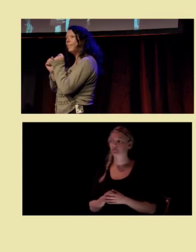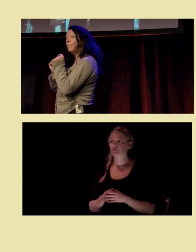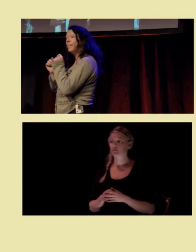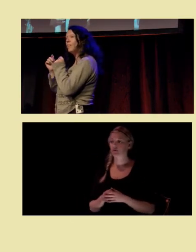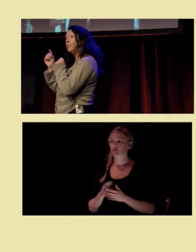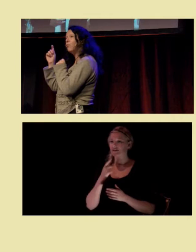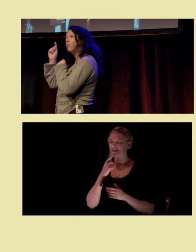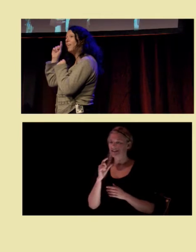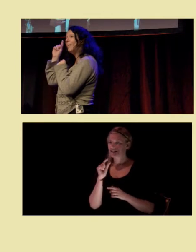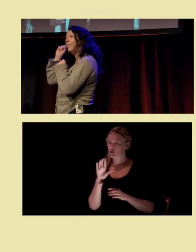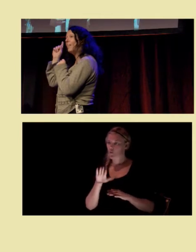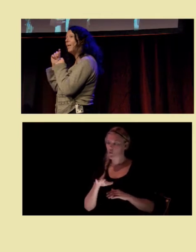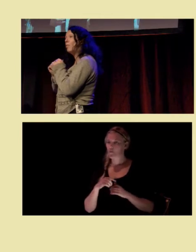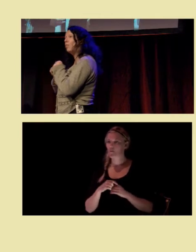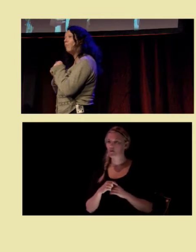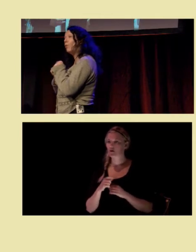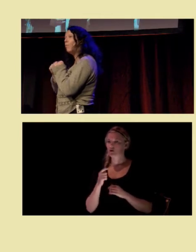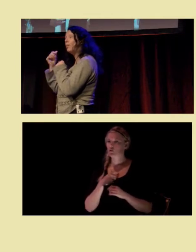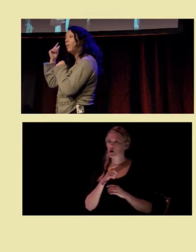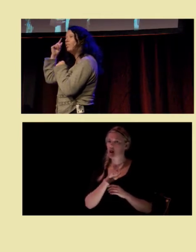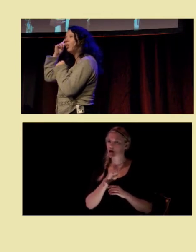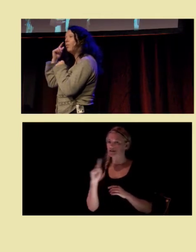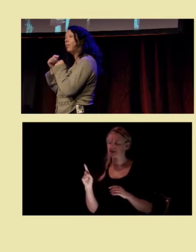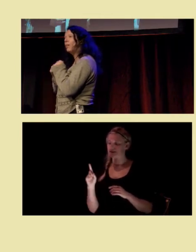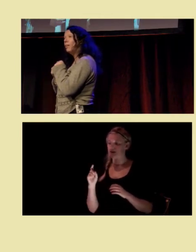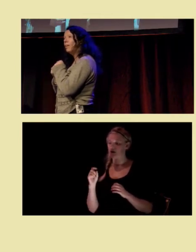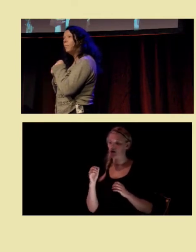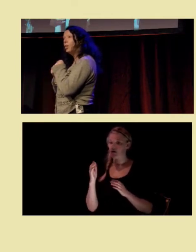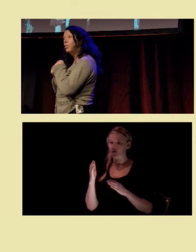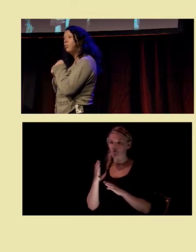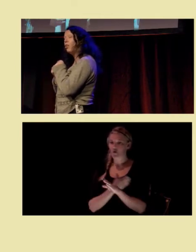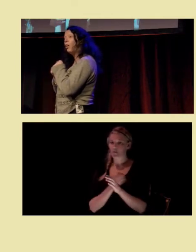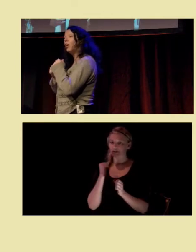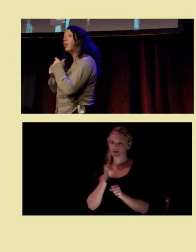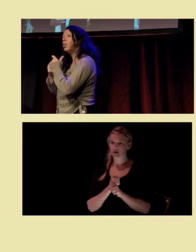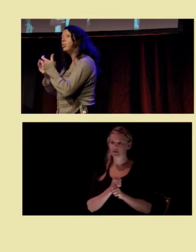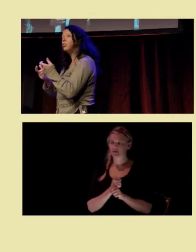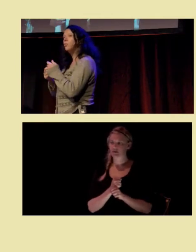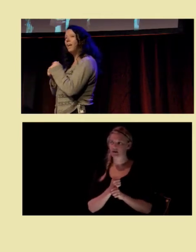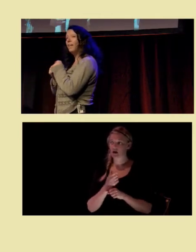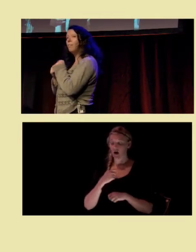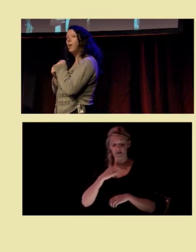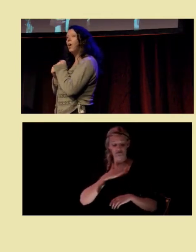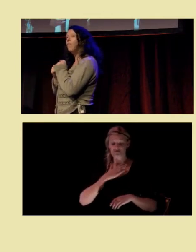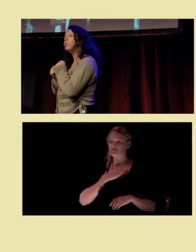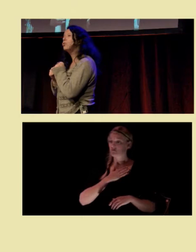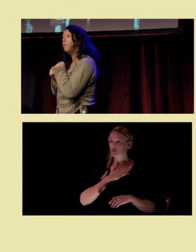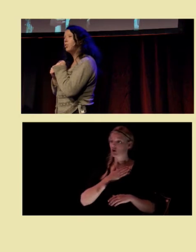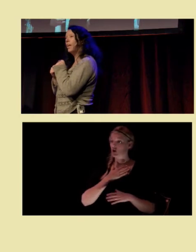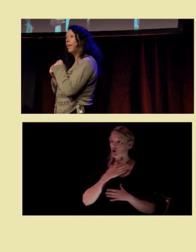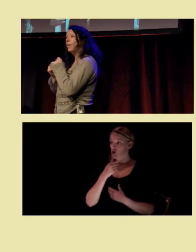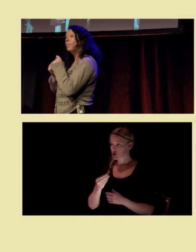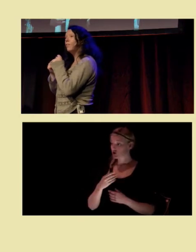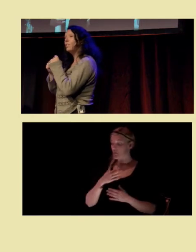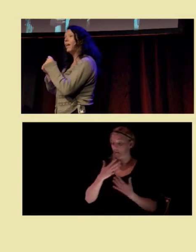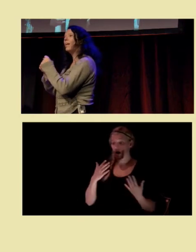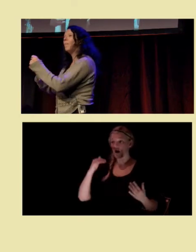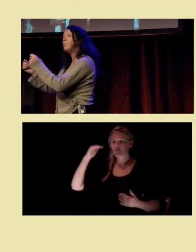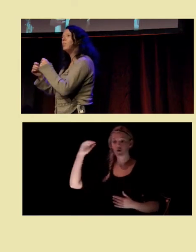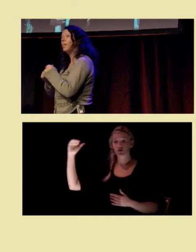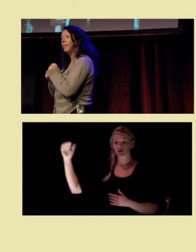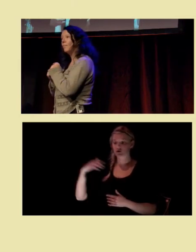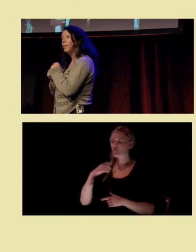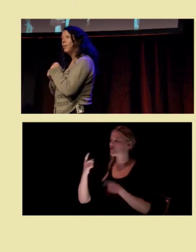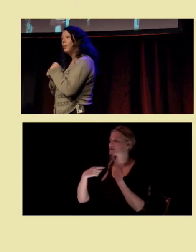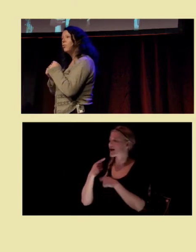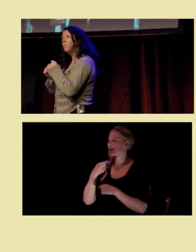røpe en bitteliten bit av det, så tok det litt tid i det møtet før møtet ble sånn. I begynnelsen så hadde han lyst, som veldig mange av oss voksne, til å